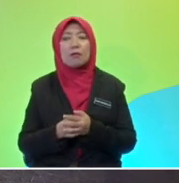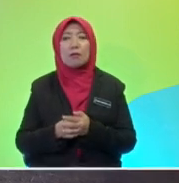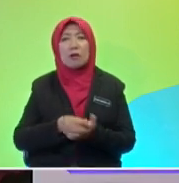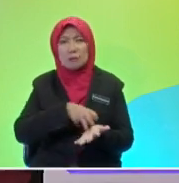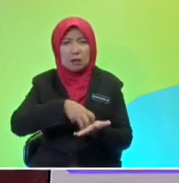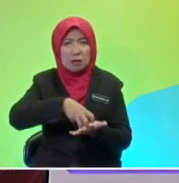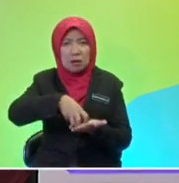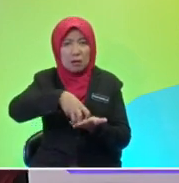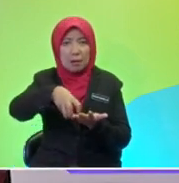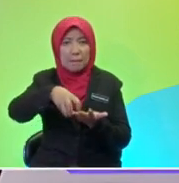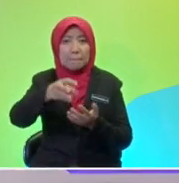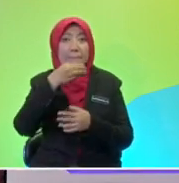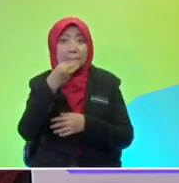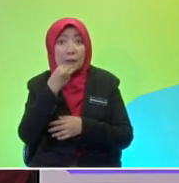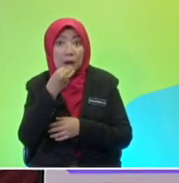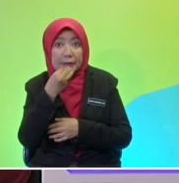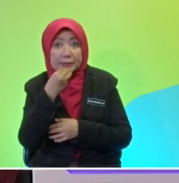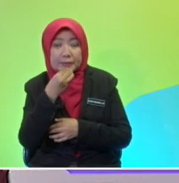jadi dimakan